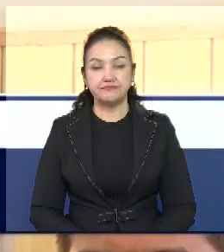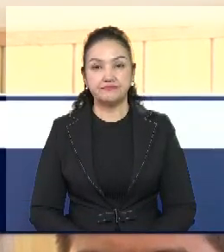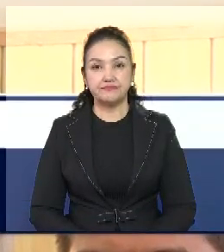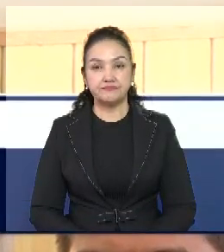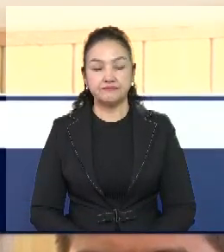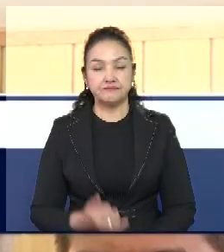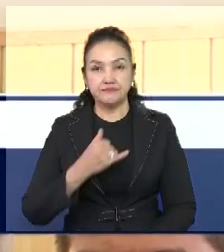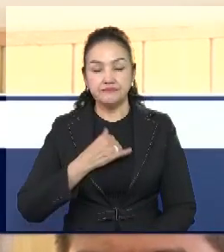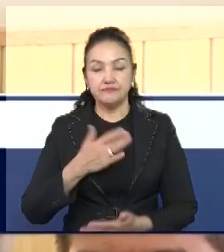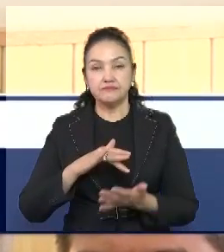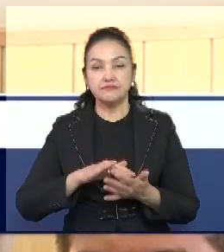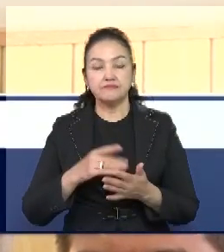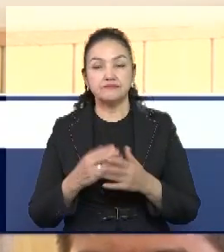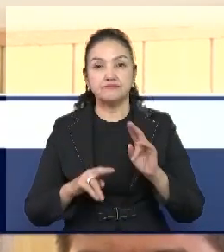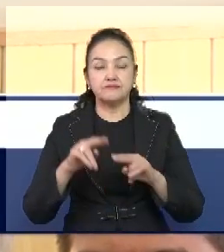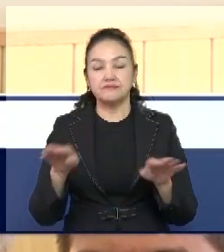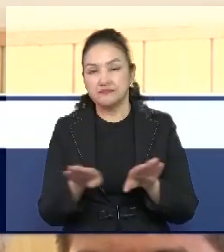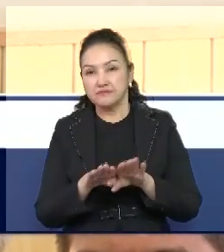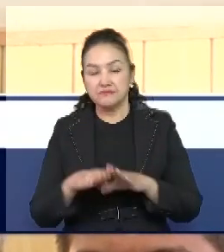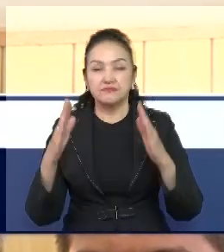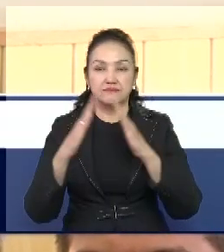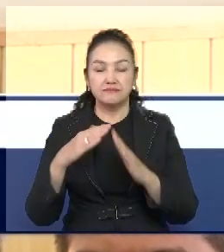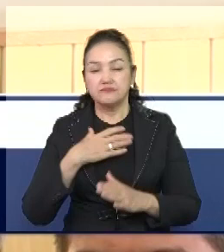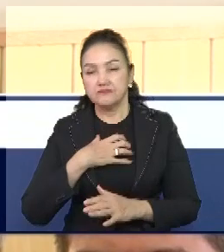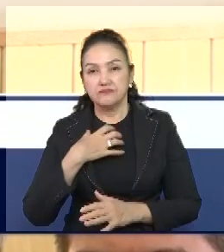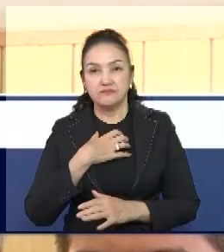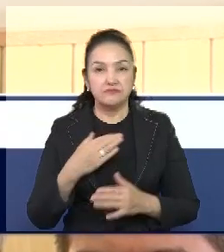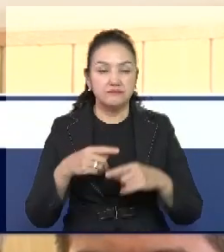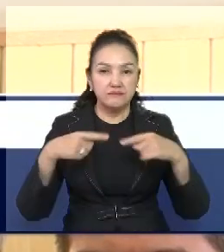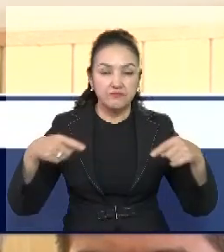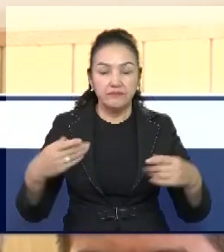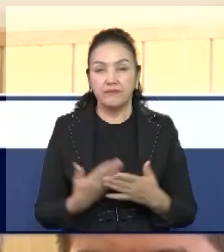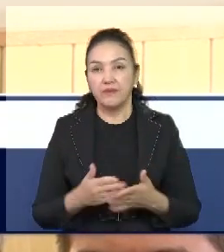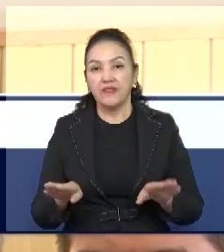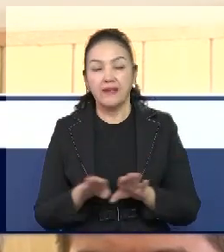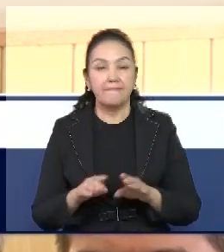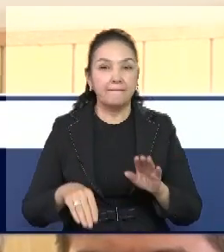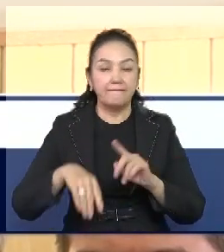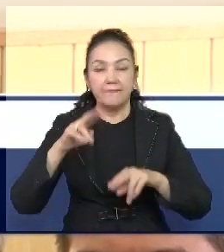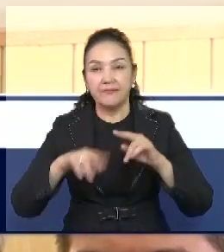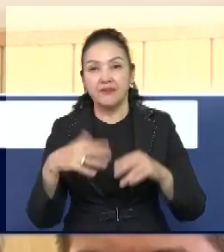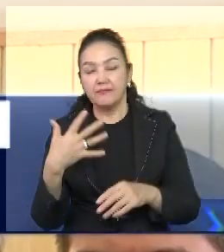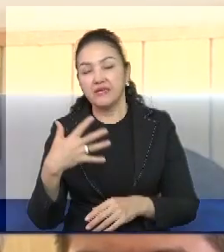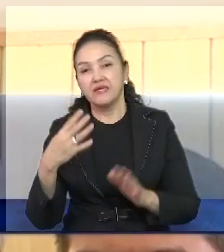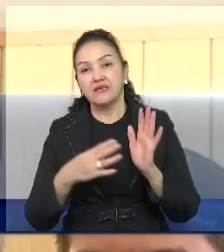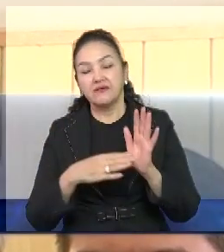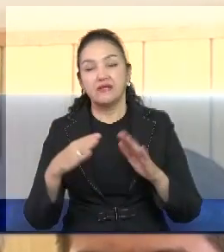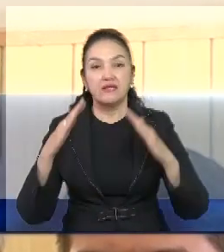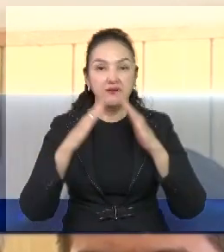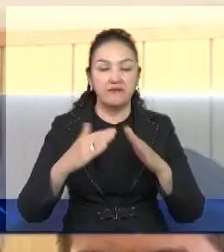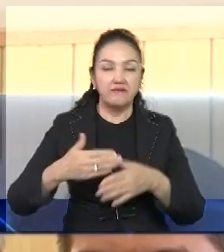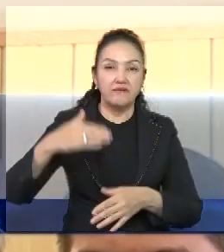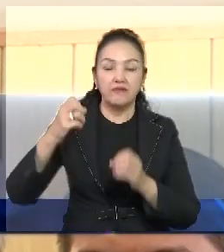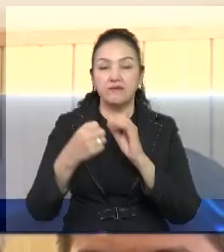у нас в городе почему-то строят однотипные дома считаю важно разнообразить архитектурный облик возводить не только пяти и девятиэтажки ну и дома